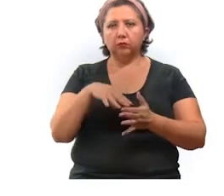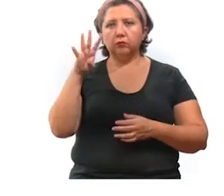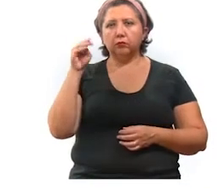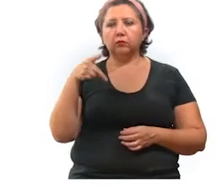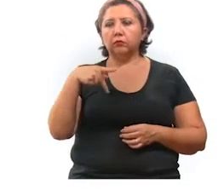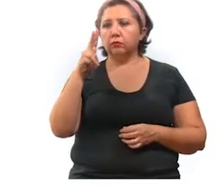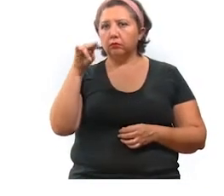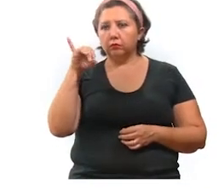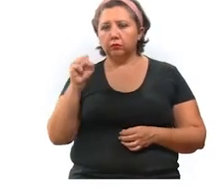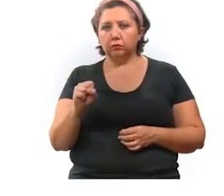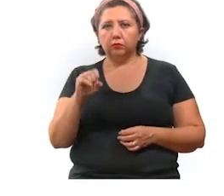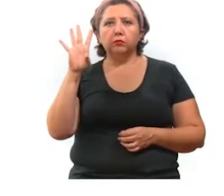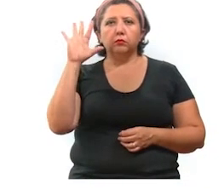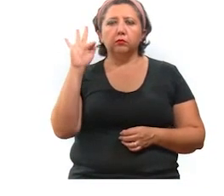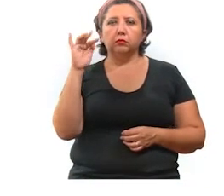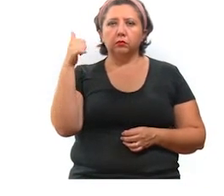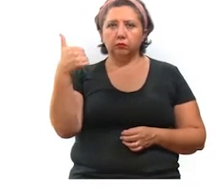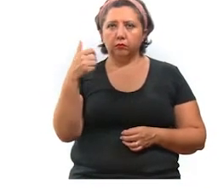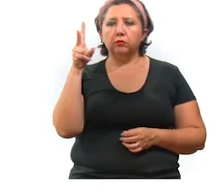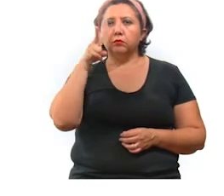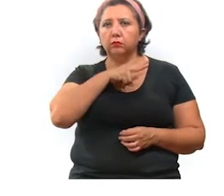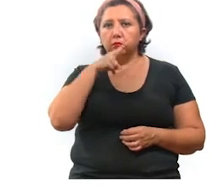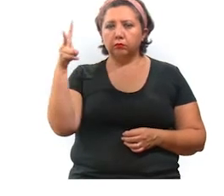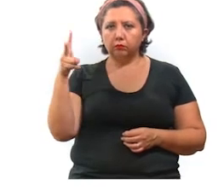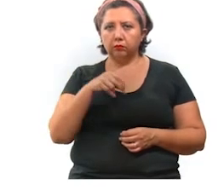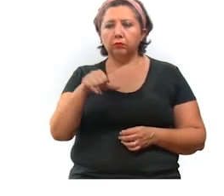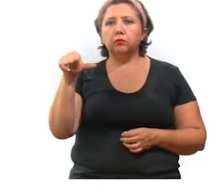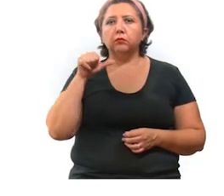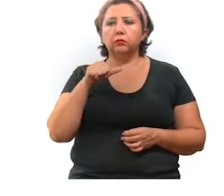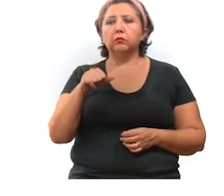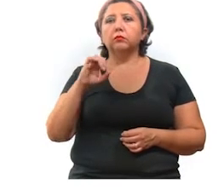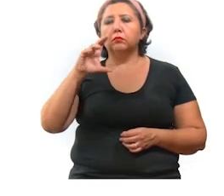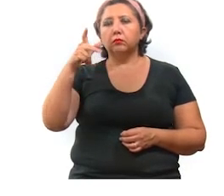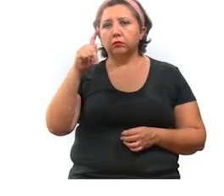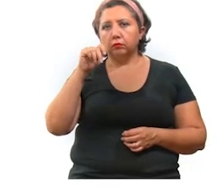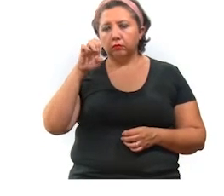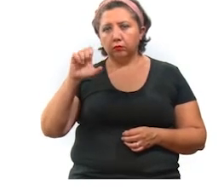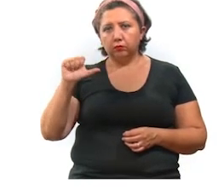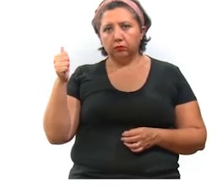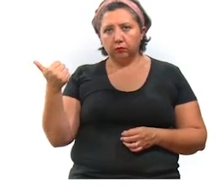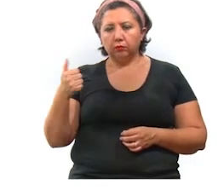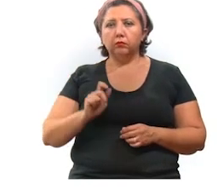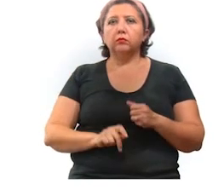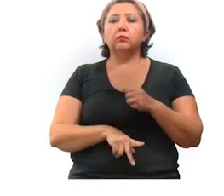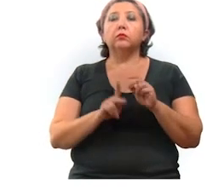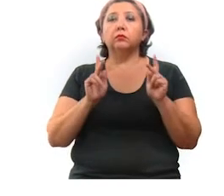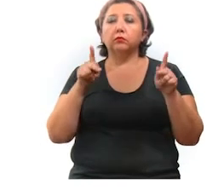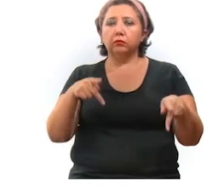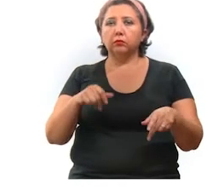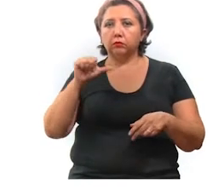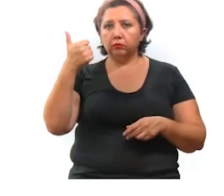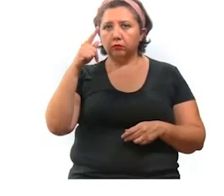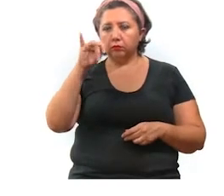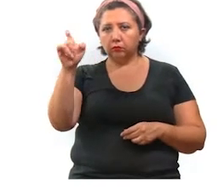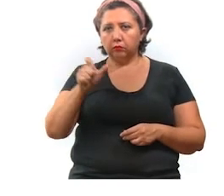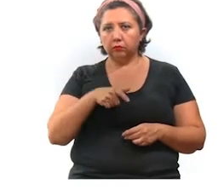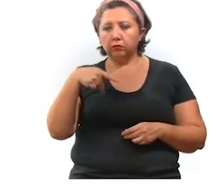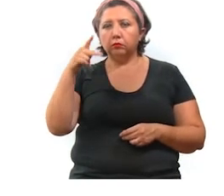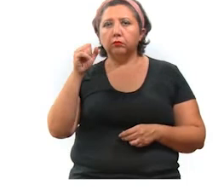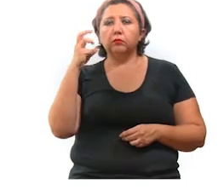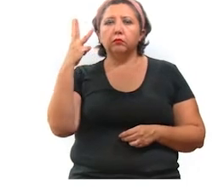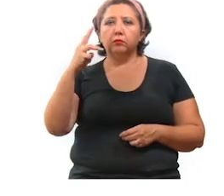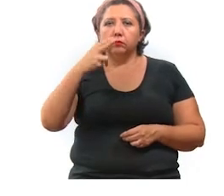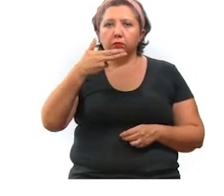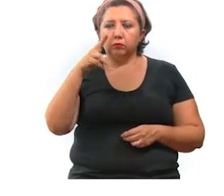mil 351 tushikenil, Ichile soltsibak tajka joel bile, behilei kim 10 mako, 8 shibo etel katul kolelo, kini lobetian,